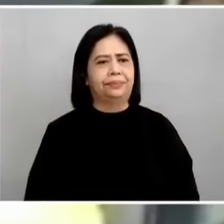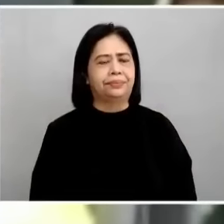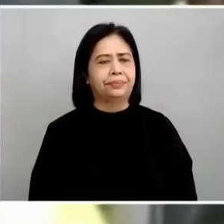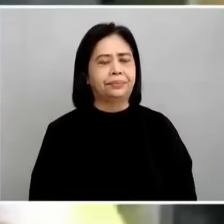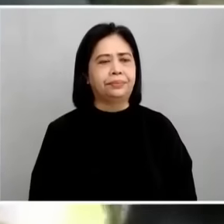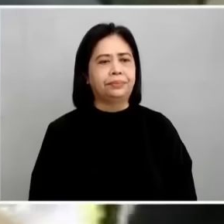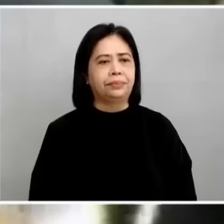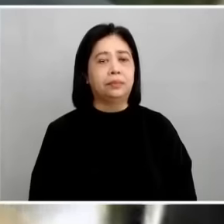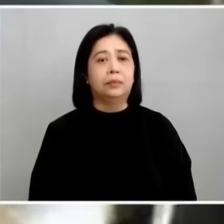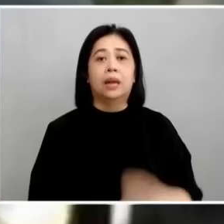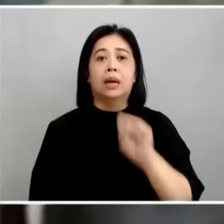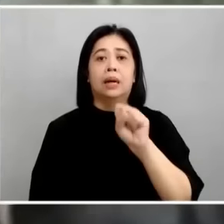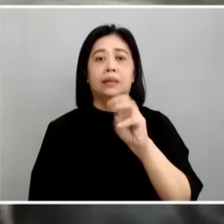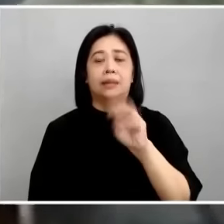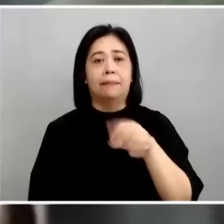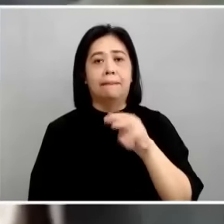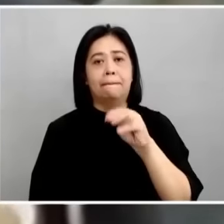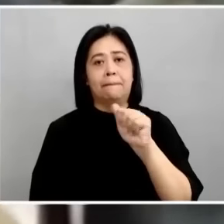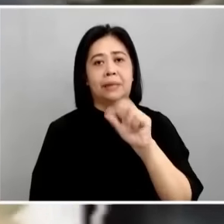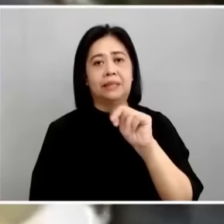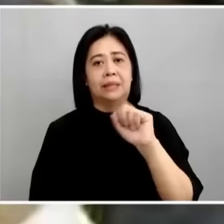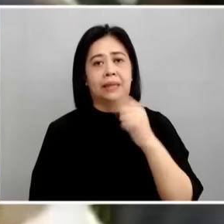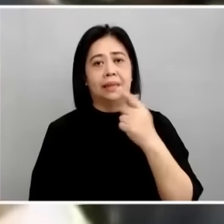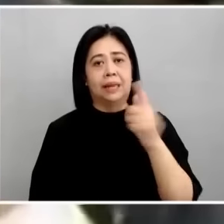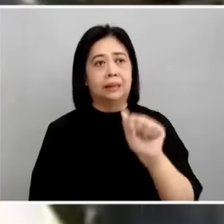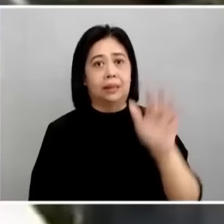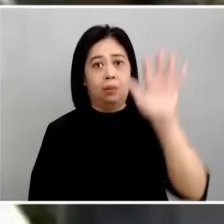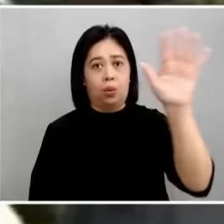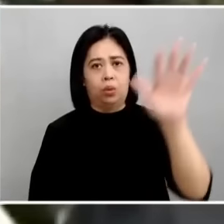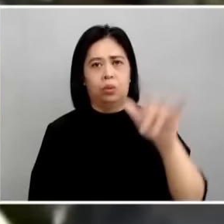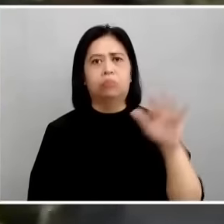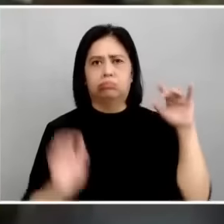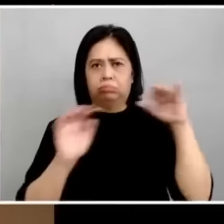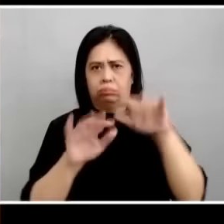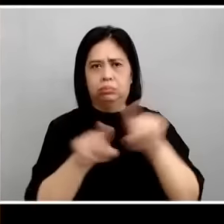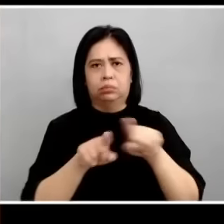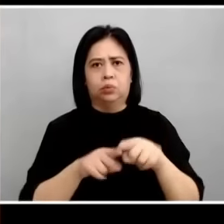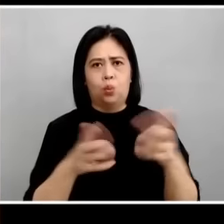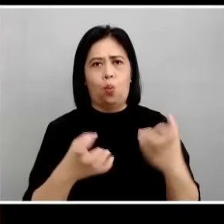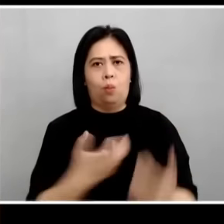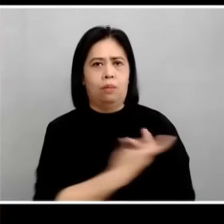Sa SM Masinag naman sa Antipolo, dumagsari ng mga gustong magpabakuna.